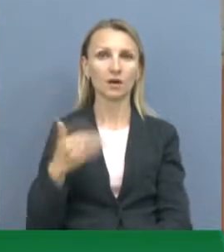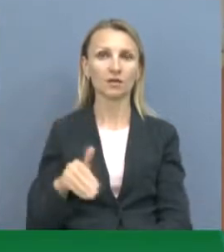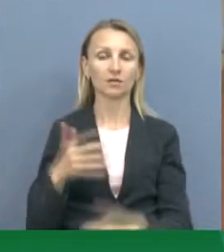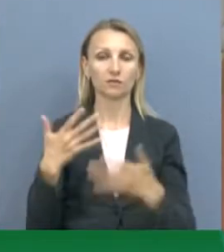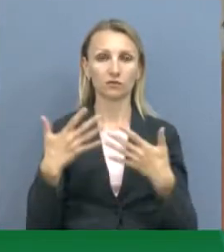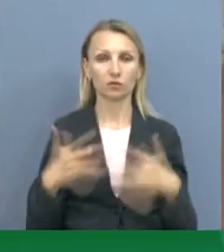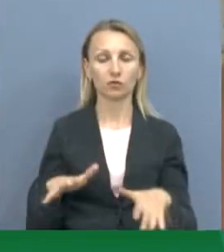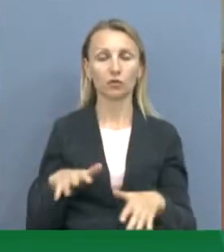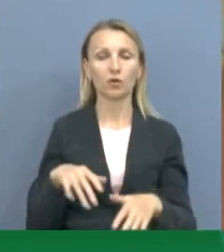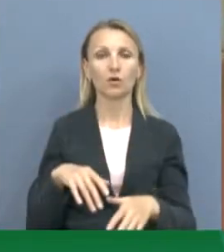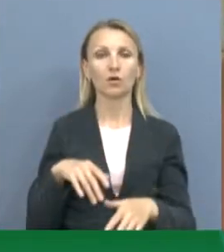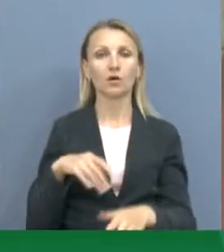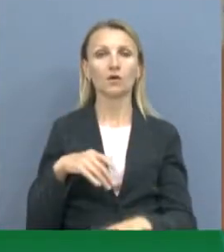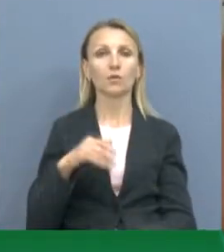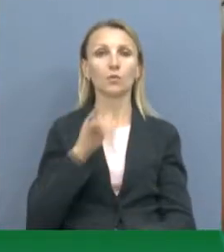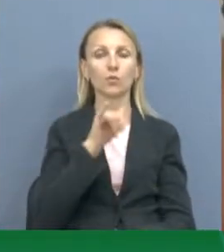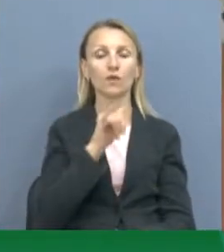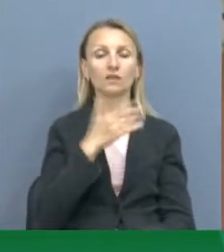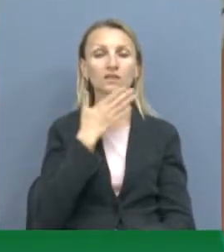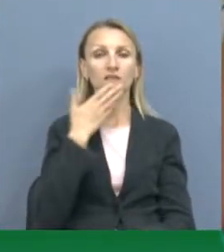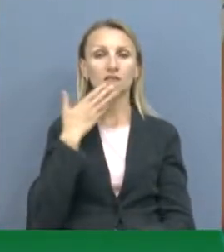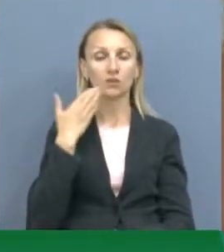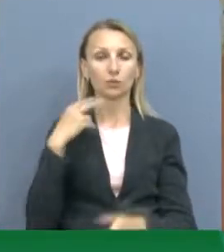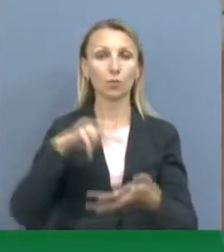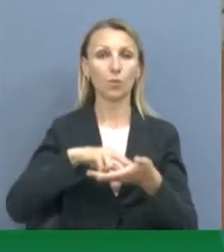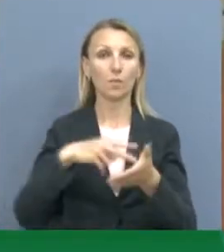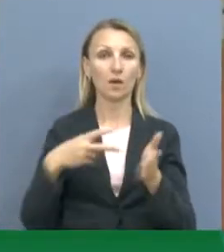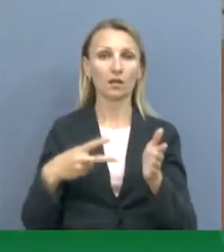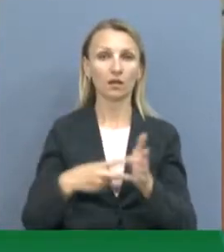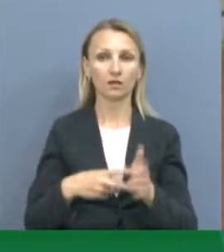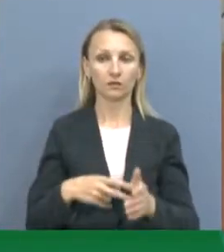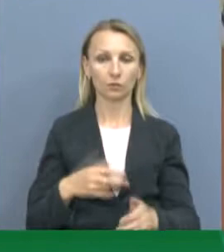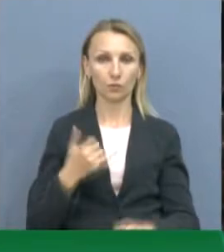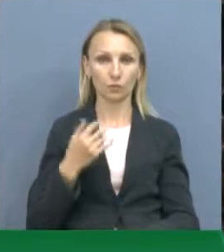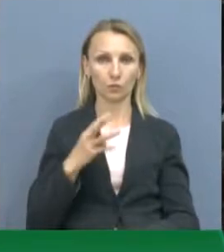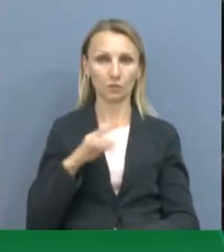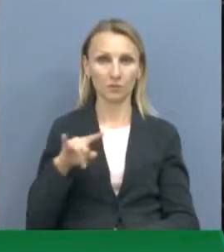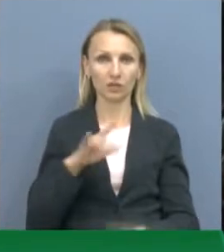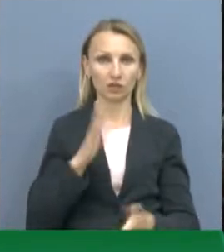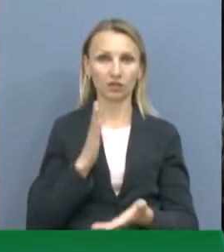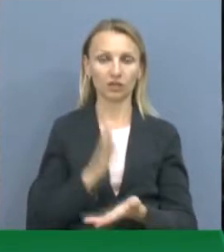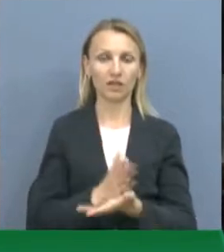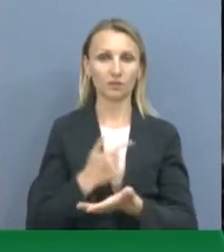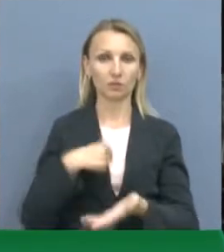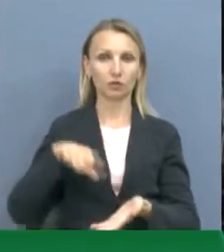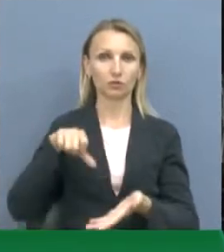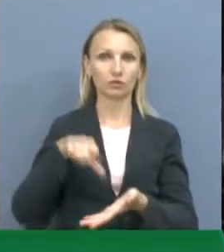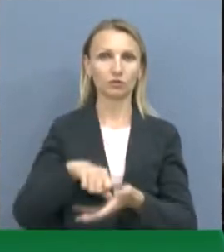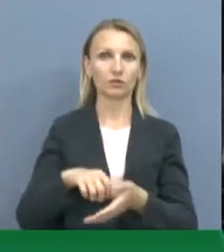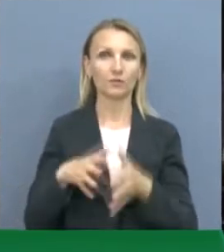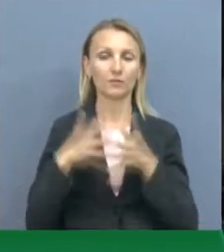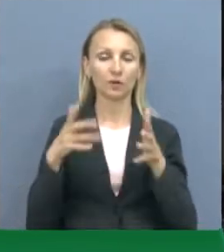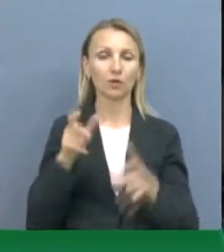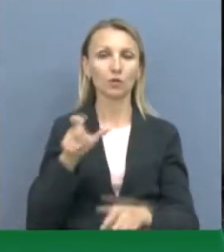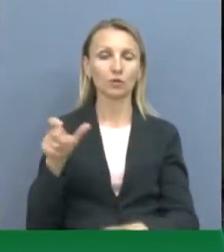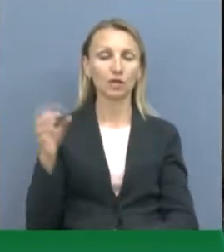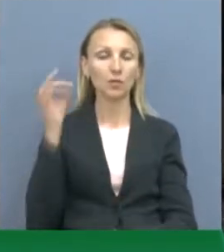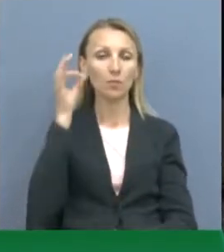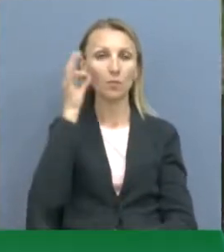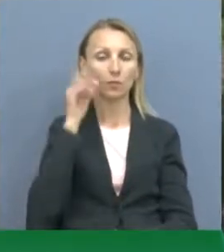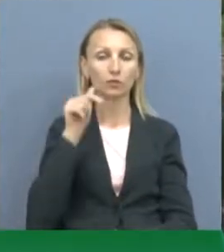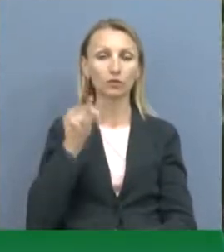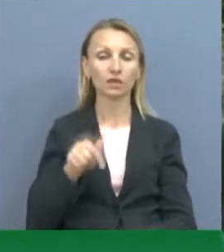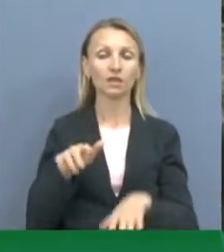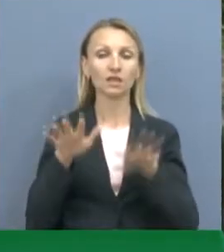генплану все ушли, все, вас нету. Но где? Мы есть, мы существуем. Большинство горожан помнит, что на этом